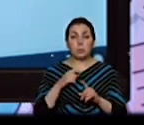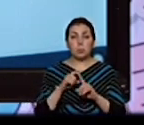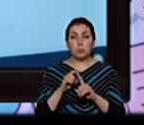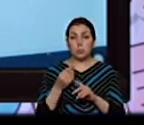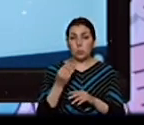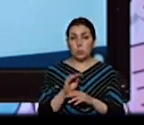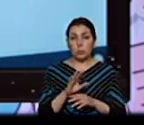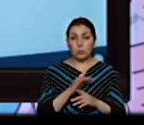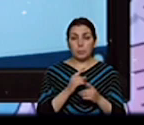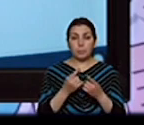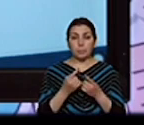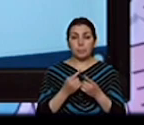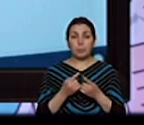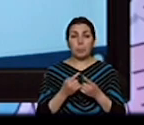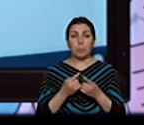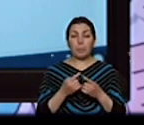qo'shdim.